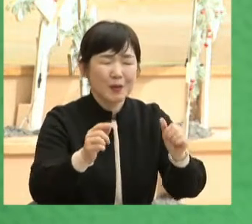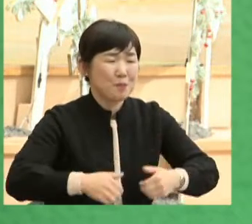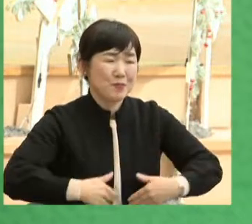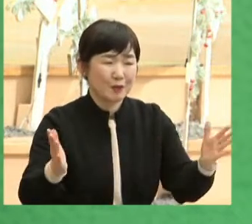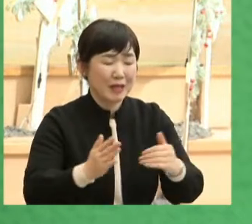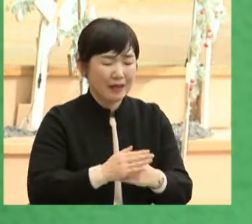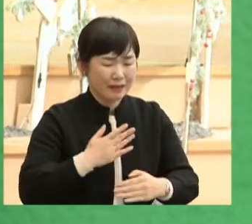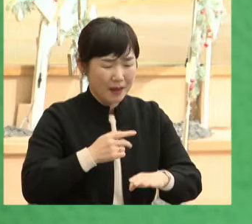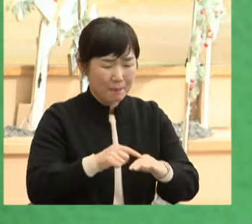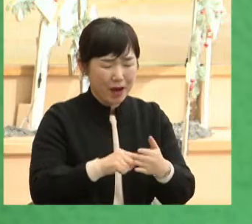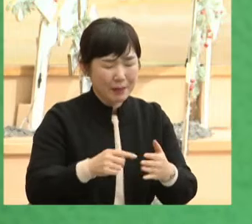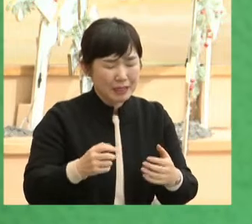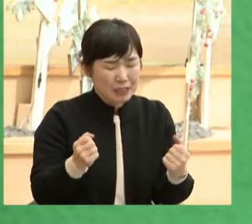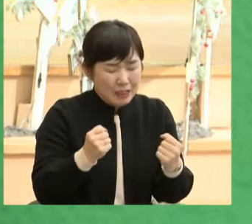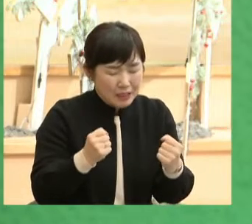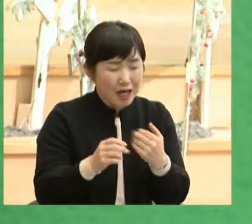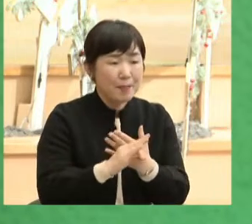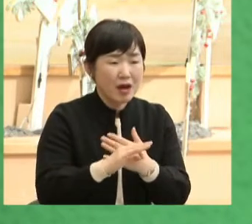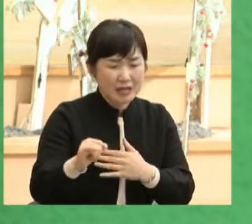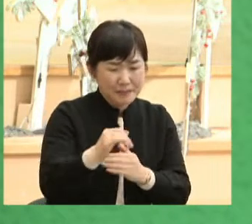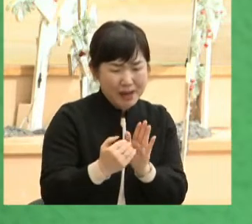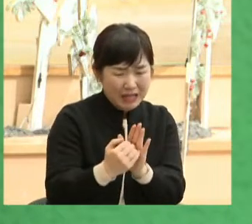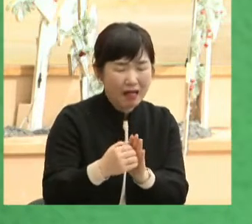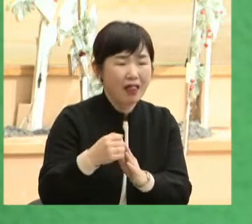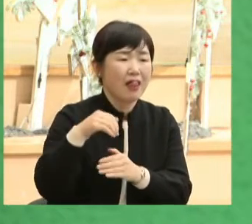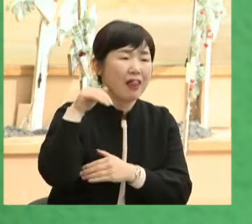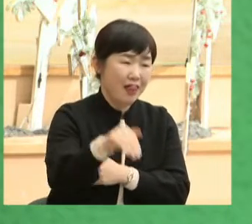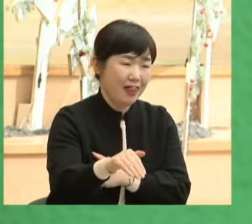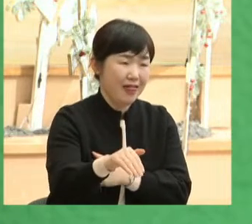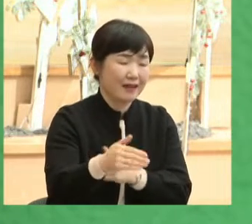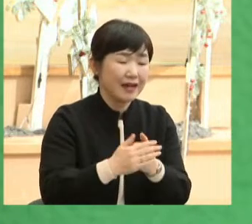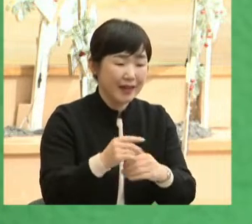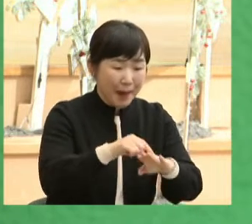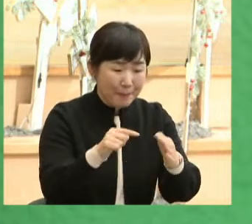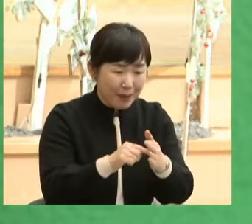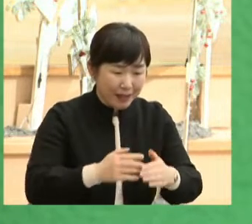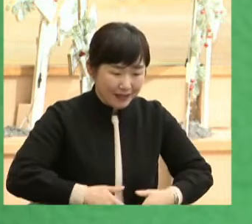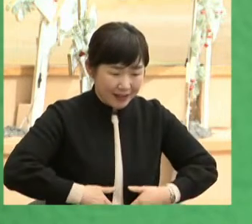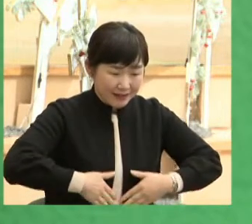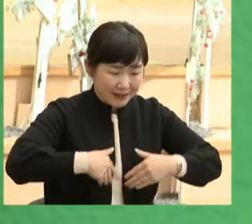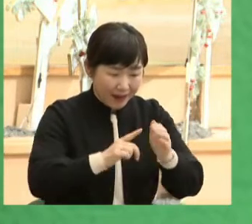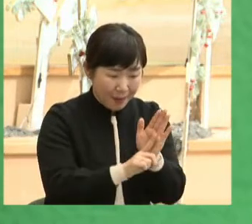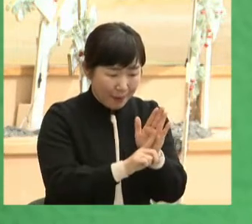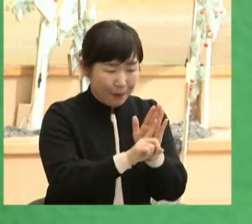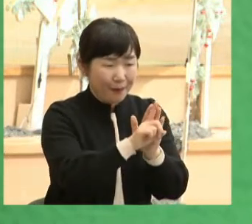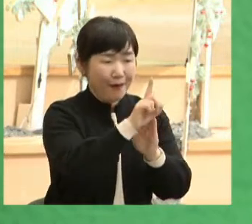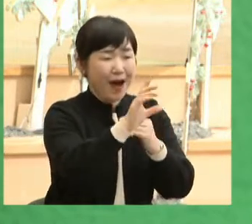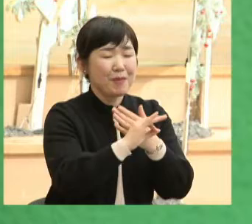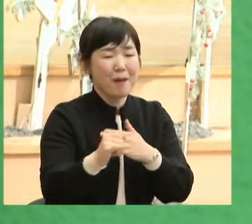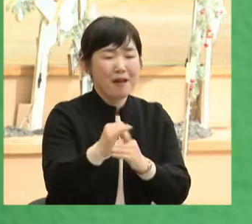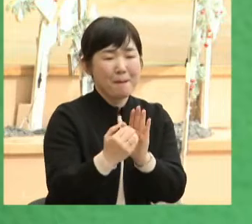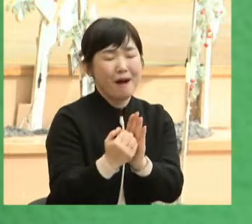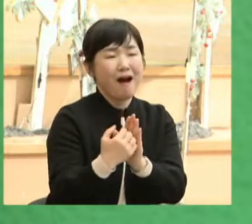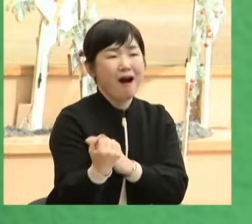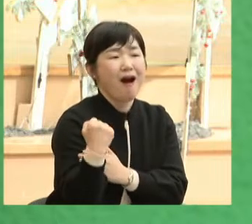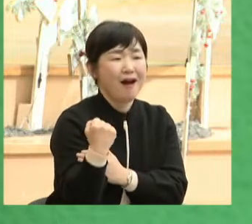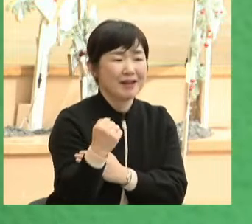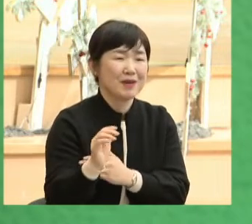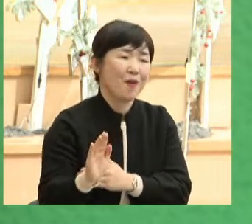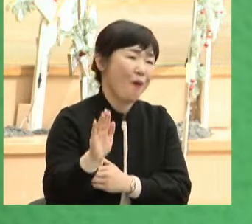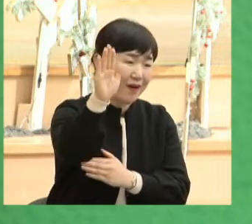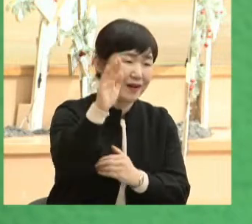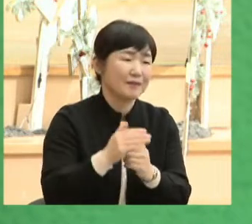냉랭하게 식으면 면역력 뚝 떨어져야 근데 우린 마음이 올라간다 따뜻해진다 면역력이 올라가게 되시는 거죠